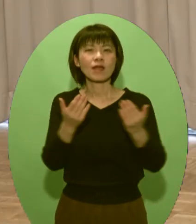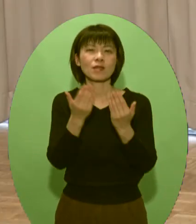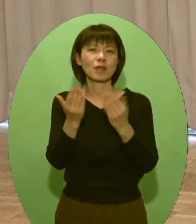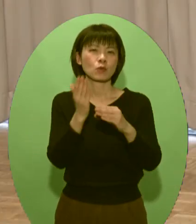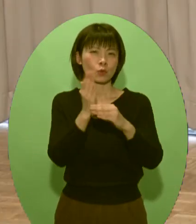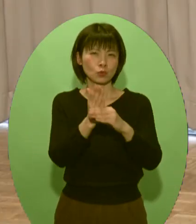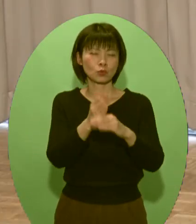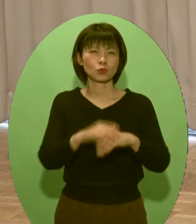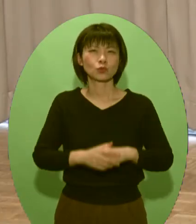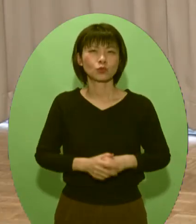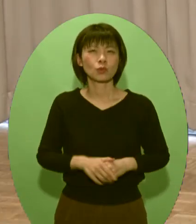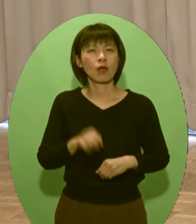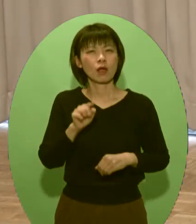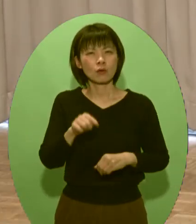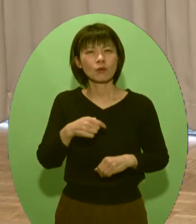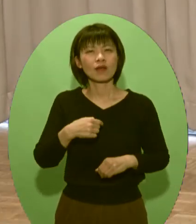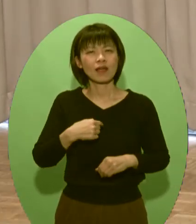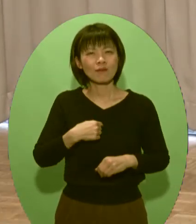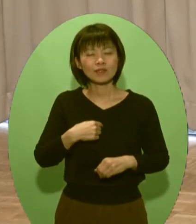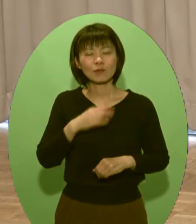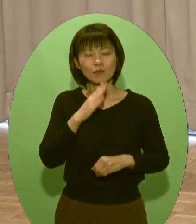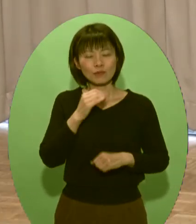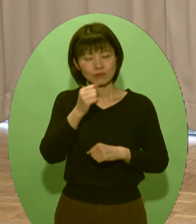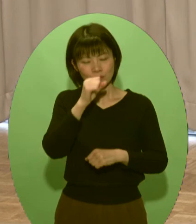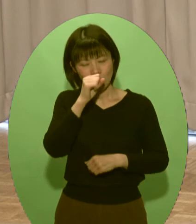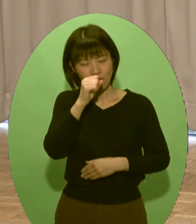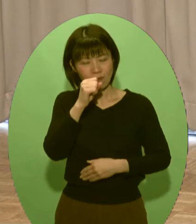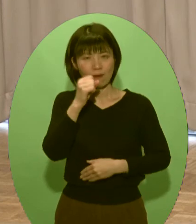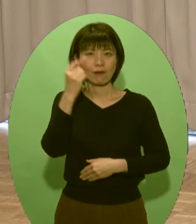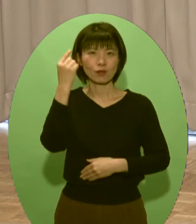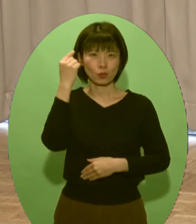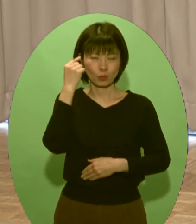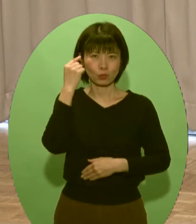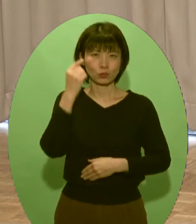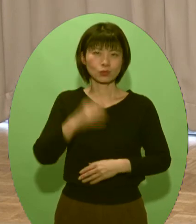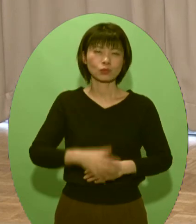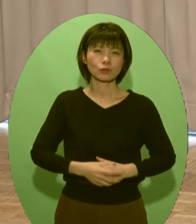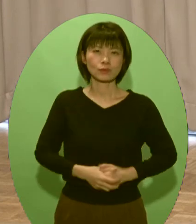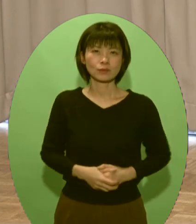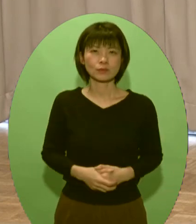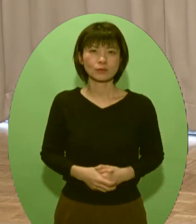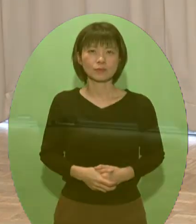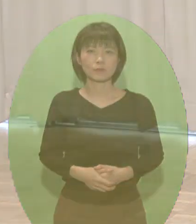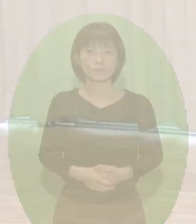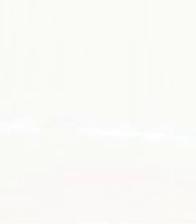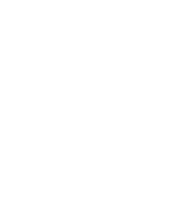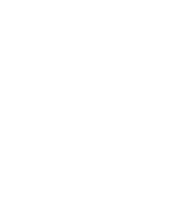それは私にとってはちょっと良かったことかなと思っています。